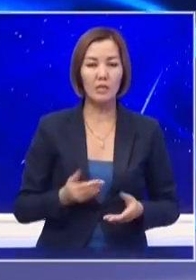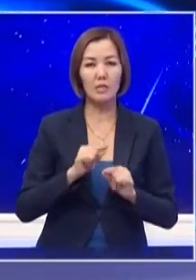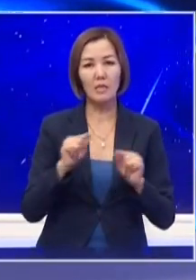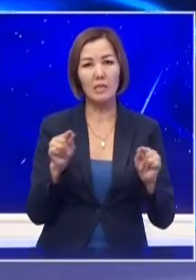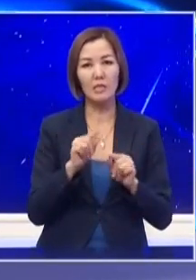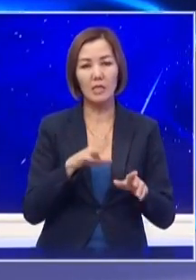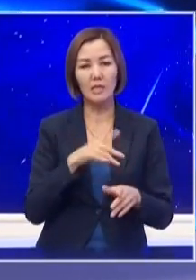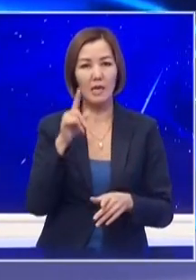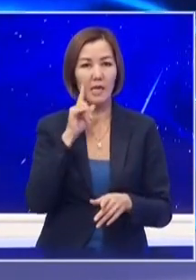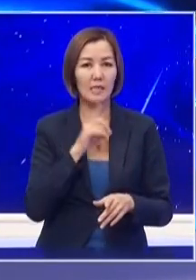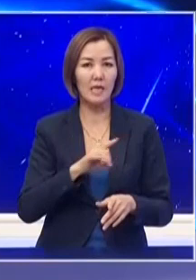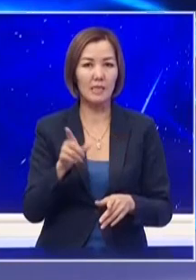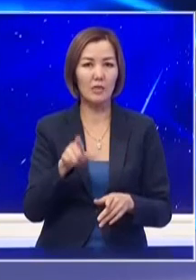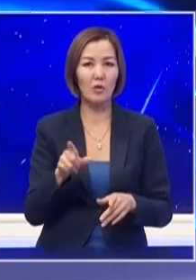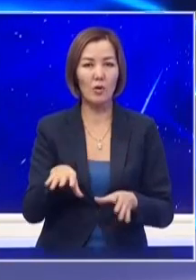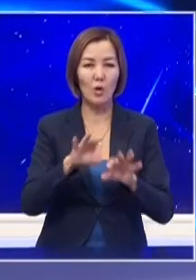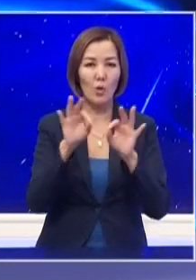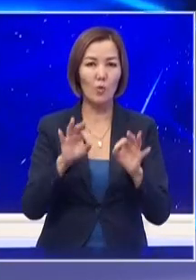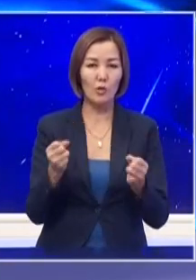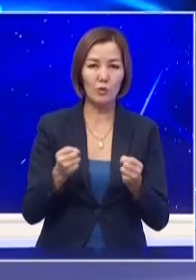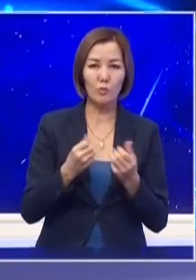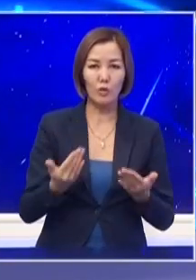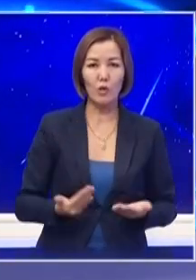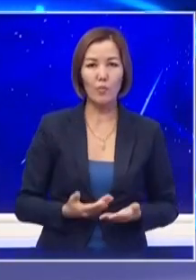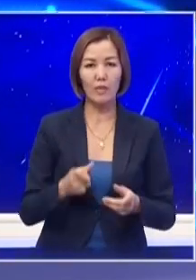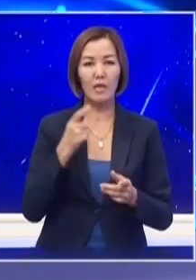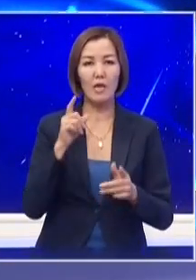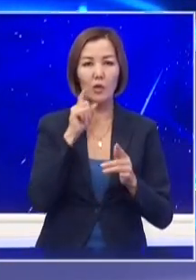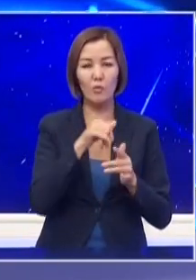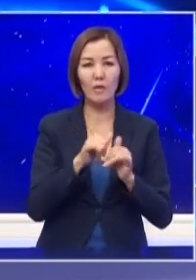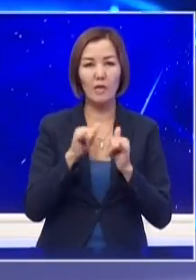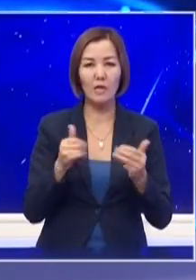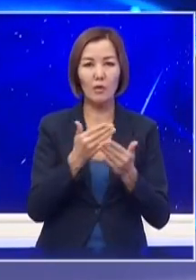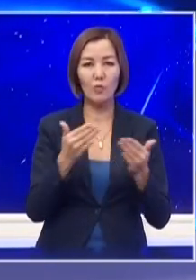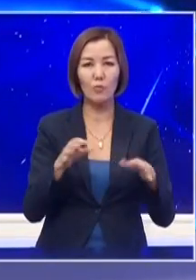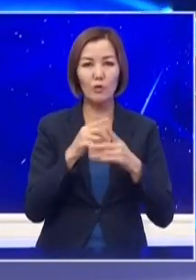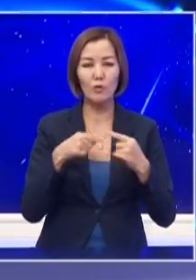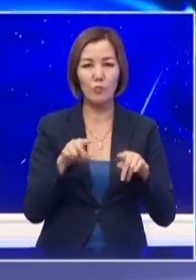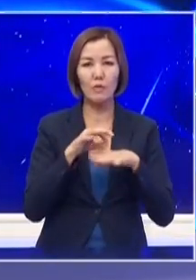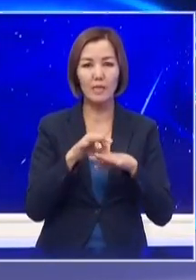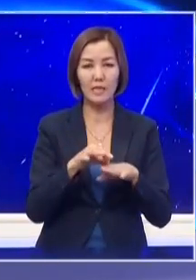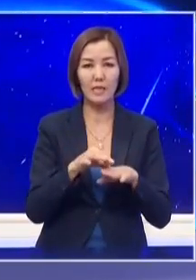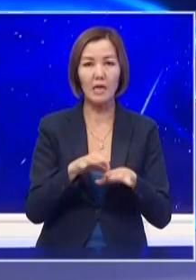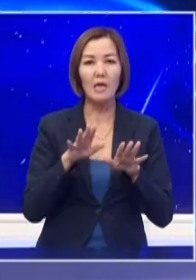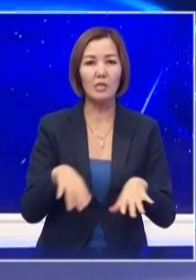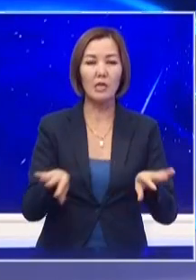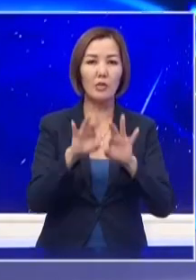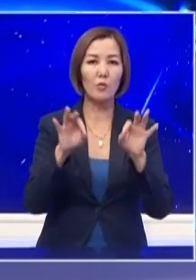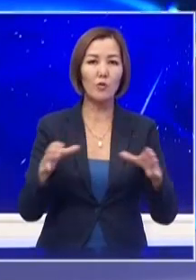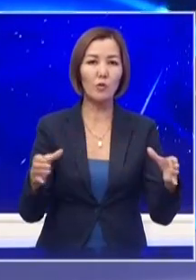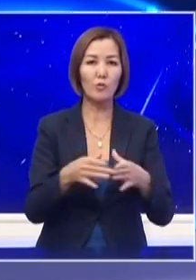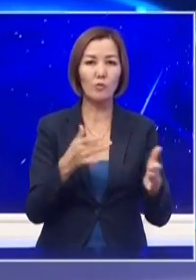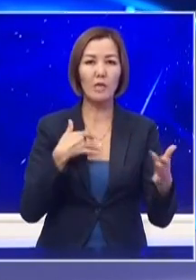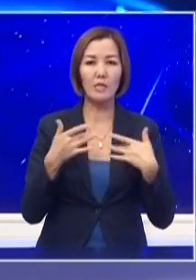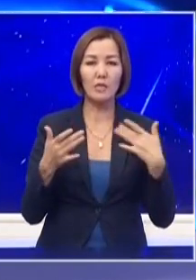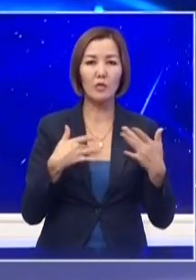айшықталды. Елімізге белгілі тұлғалар мен өнер, спорт және әлеуметтік-экономикалық жетістіктер көрмесі ұйымдастырылды. Сонымен қатар жергілікті өнер ұжымдары концерт